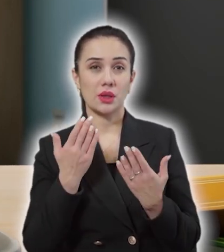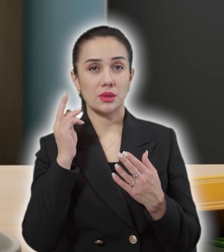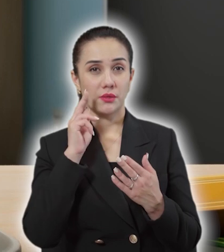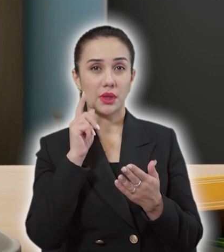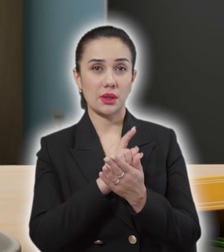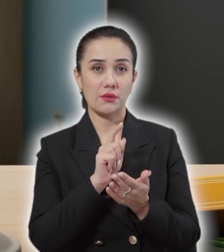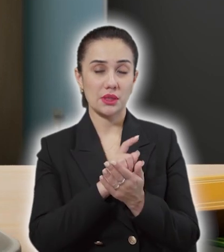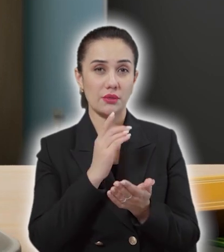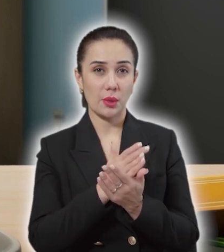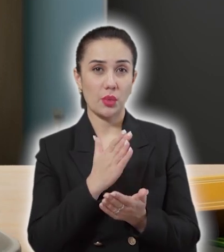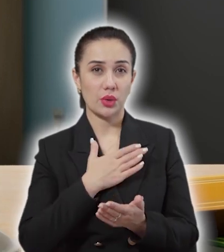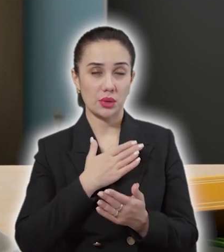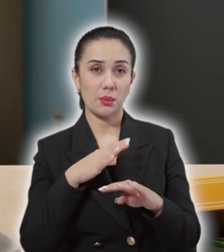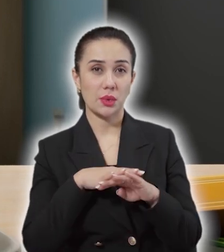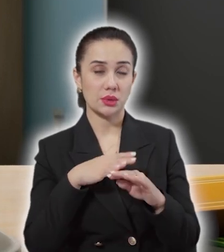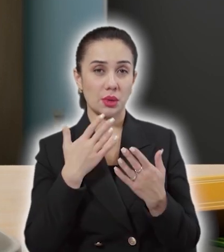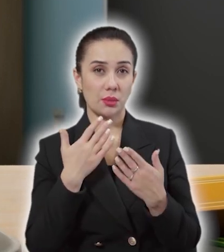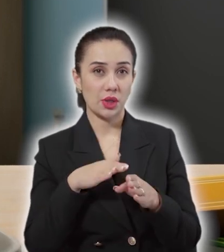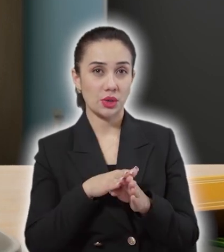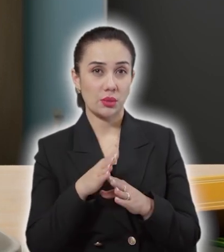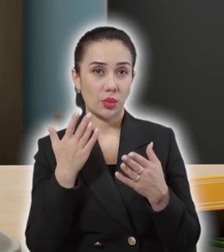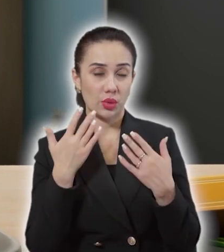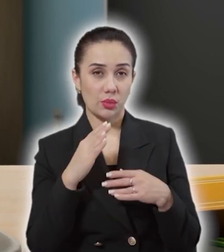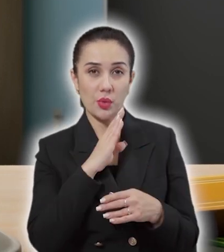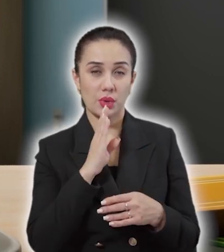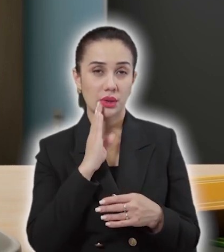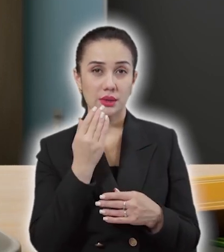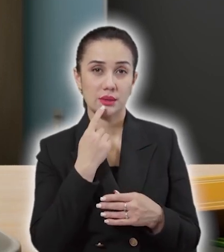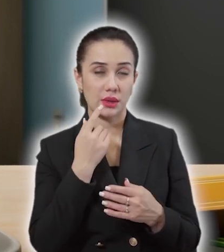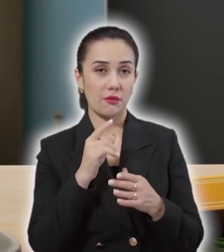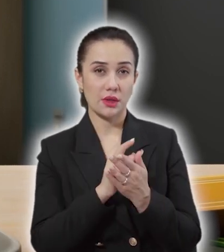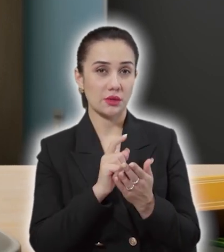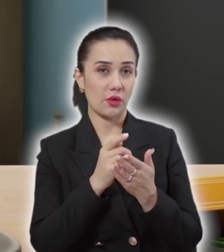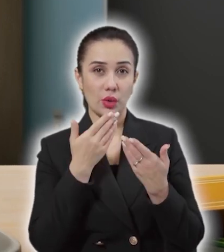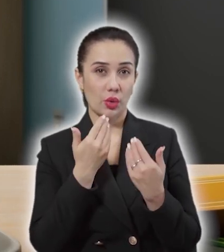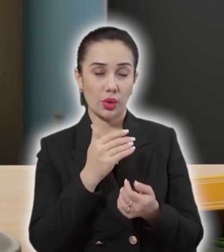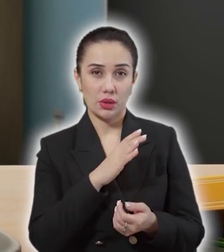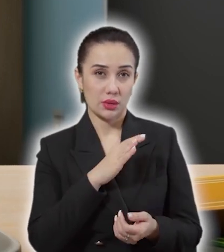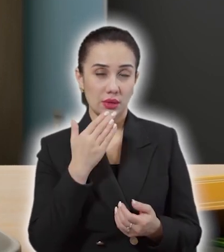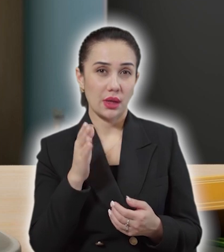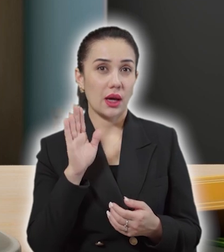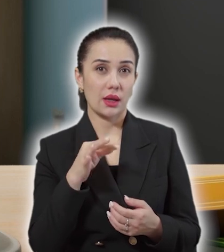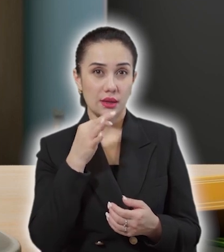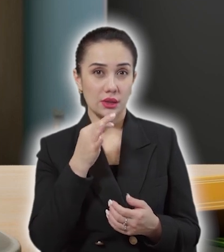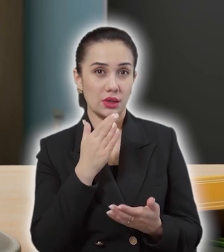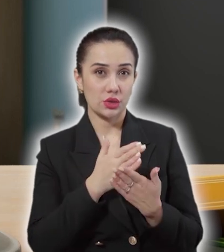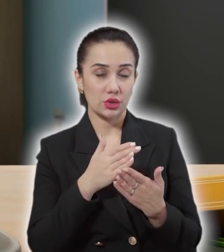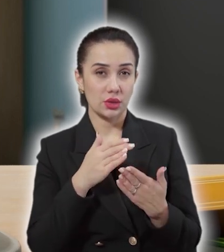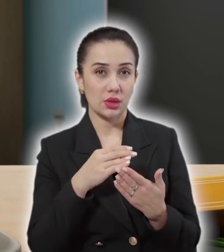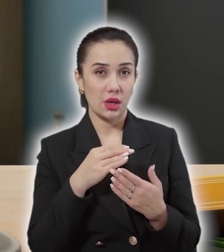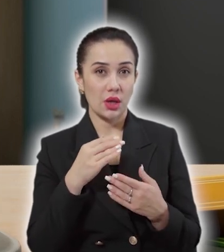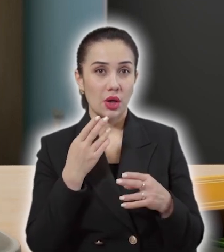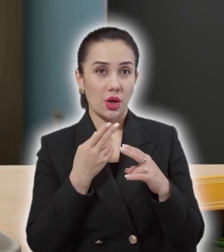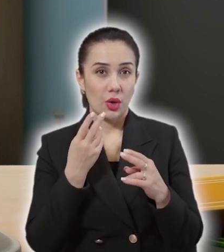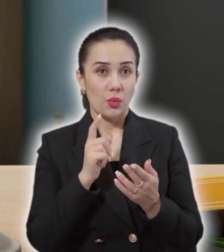Yana qaysi fandan vazifam bor edi? Matematikadan bajarib bo'ldim. Ona tilidan vazifa yo'q edi.